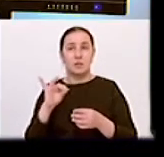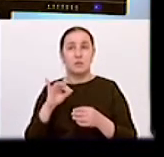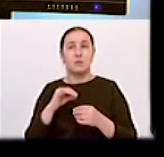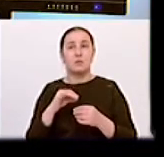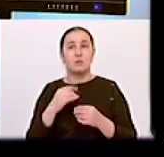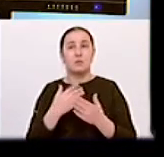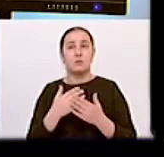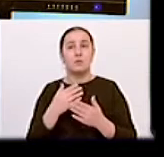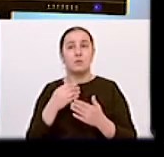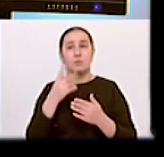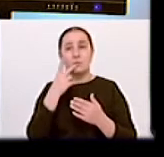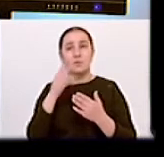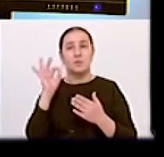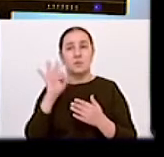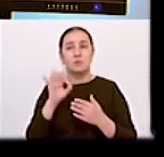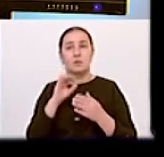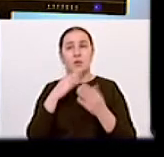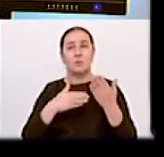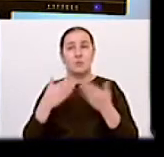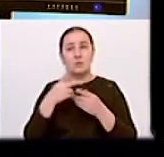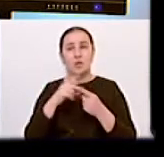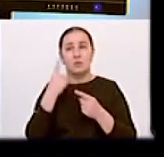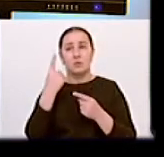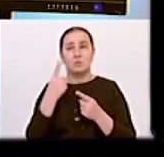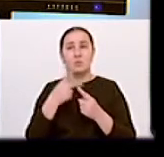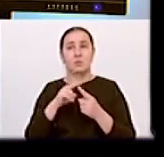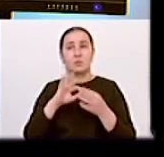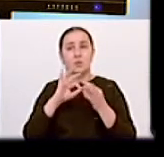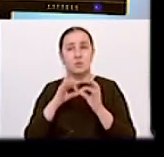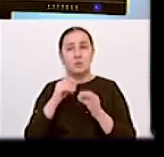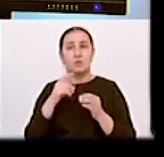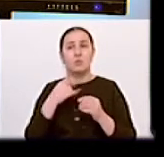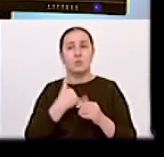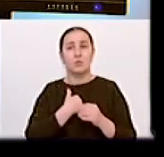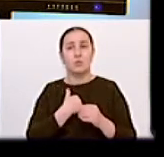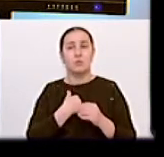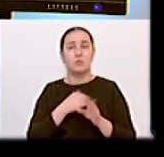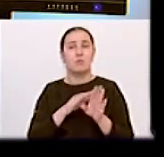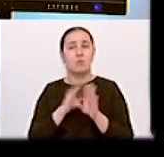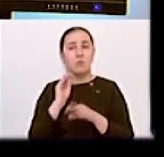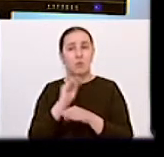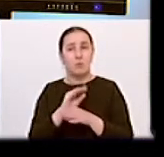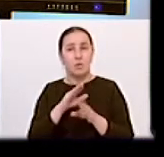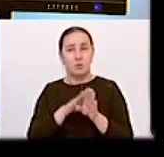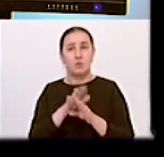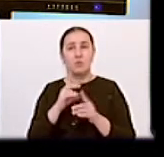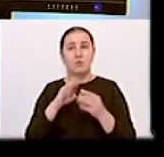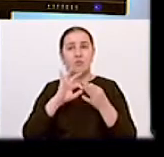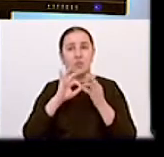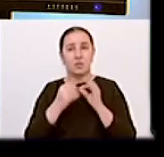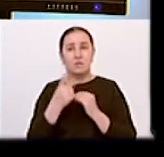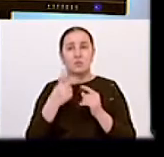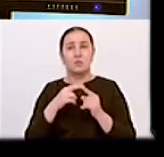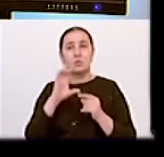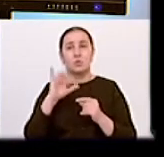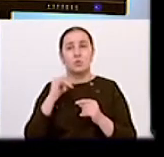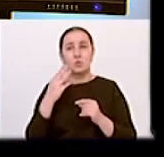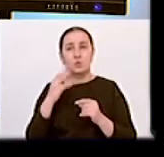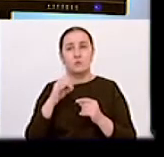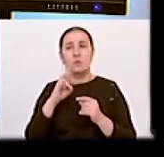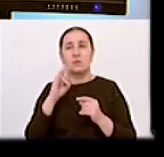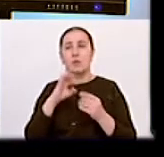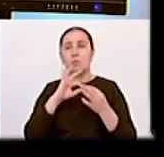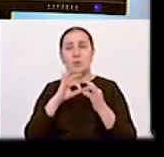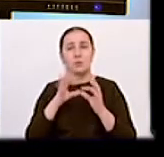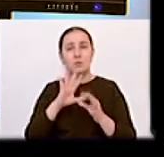Посмотрите. Часто обобщаются однородные подлежащие, а у нас дополнения и выражены существительными или неопределенной